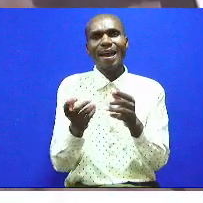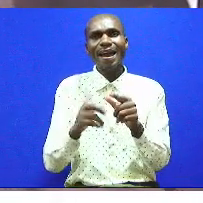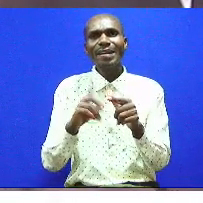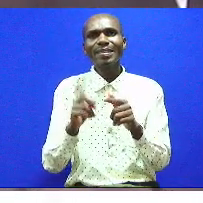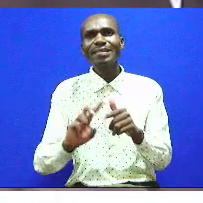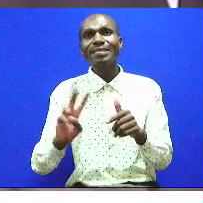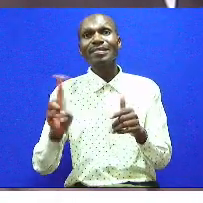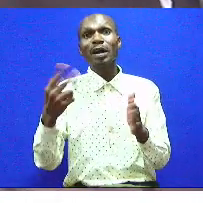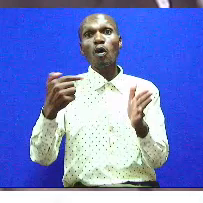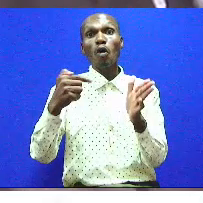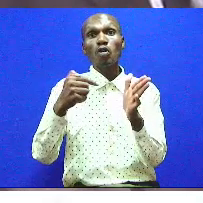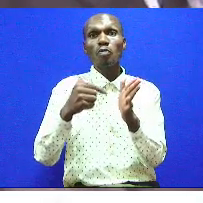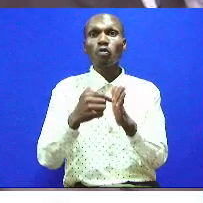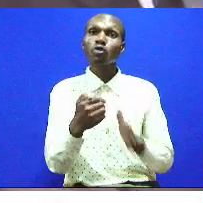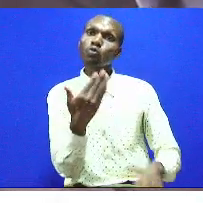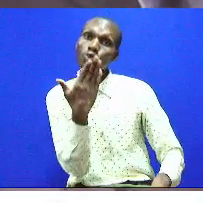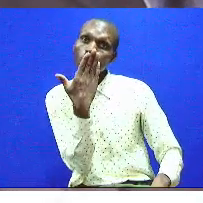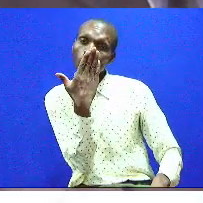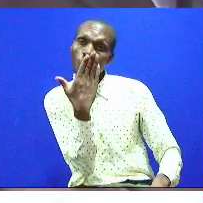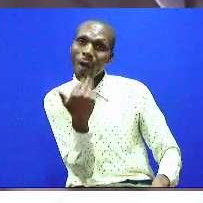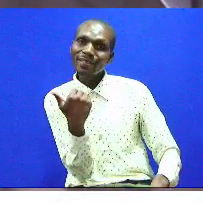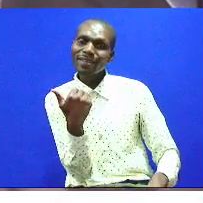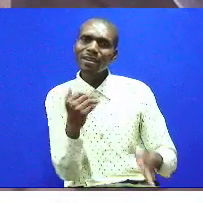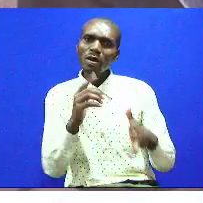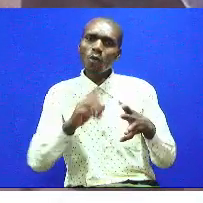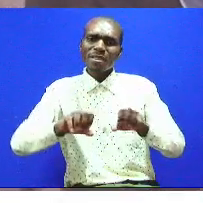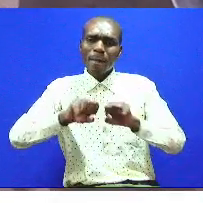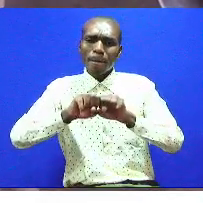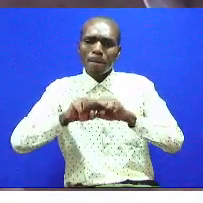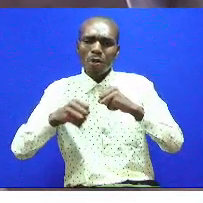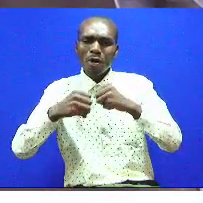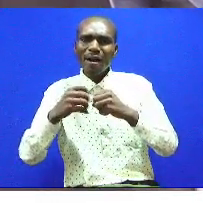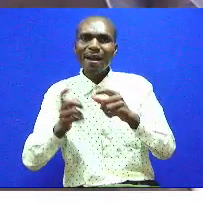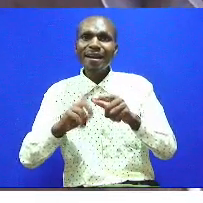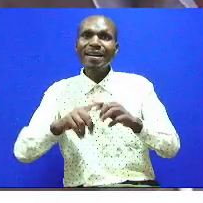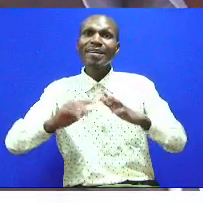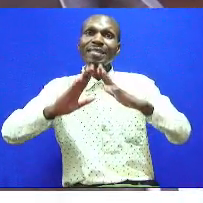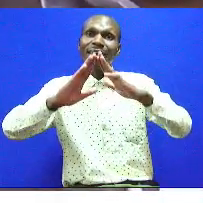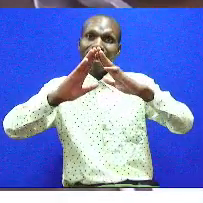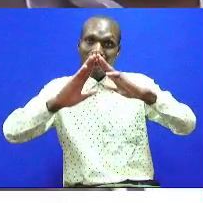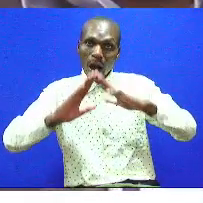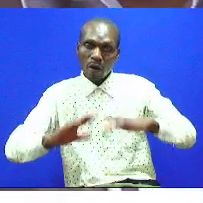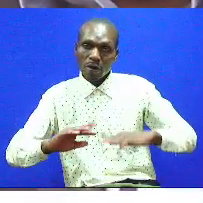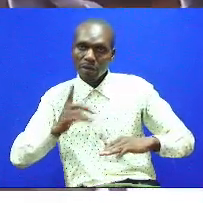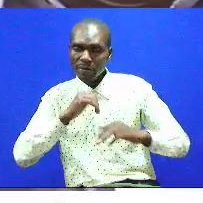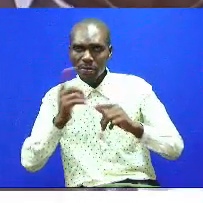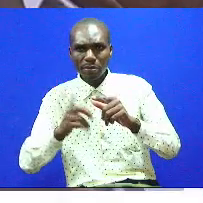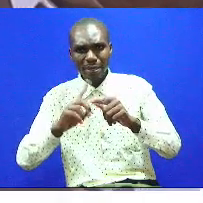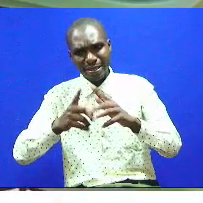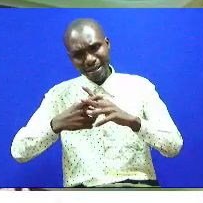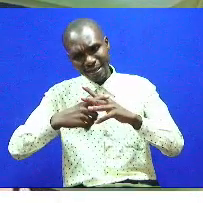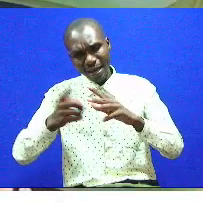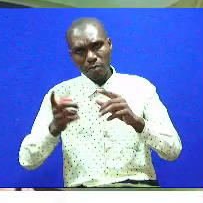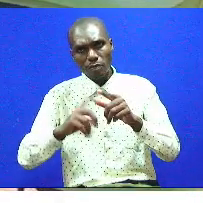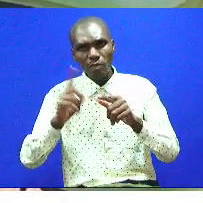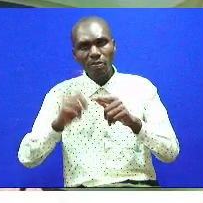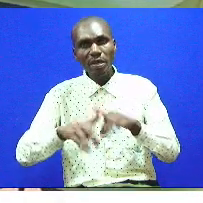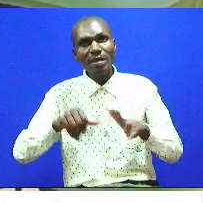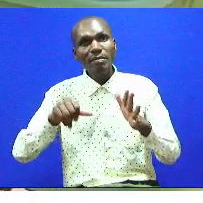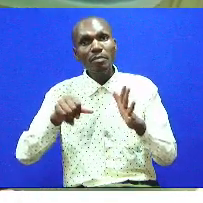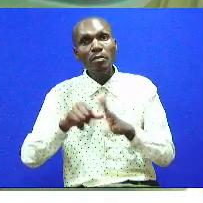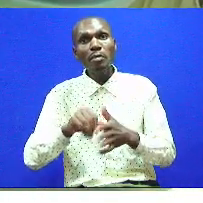urabu arenga wa makoroni watakana nogu etireme chando ao ao nigo ya muirete omogusi igotama elio kwerigeli ya